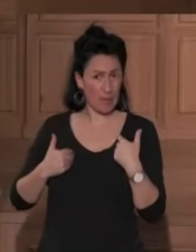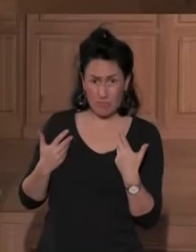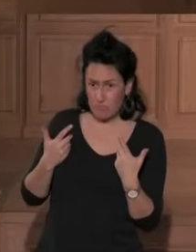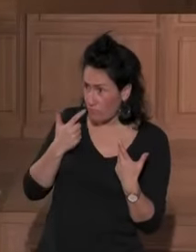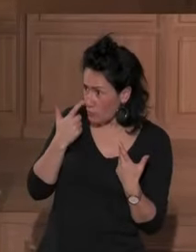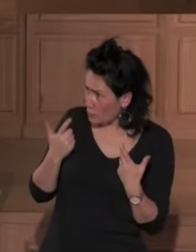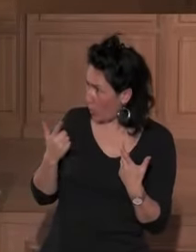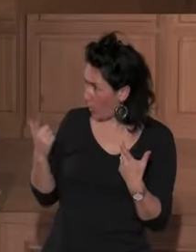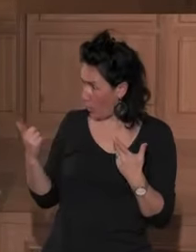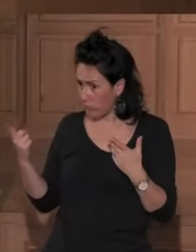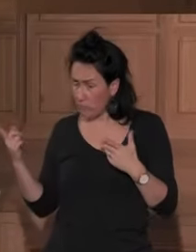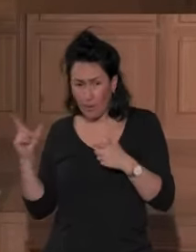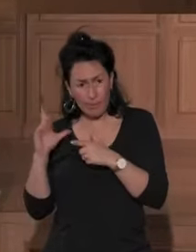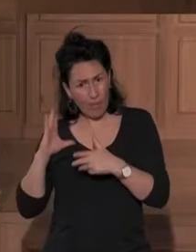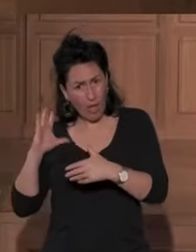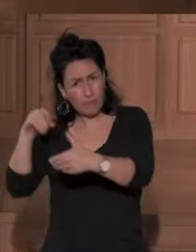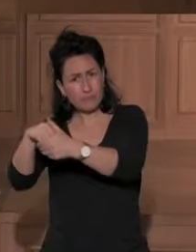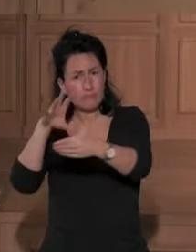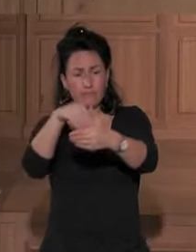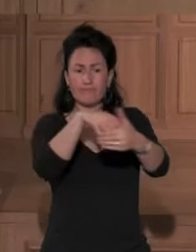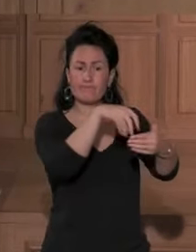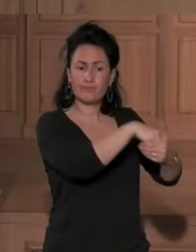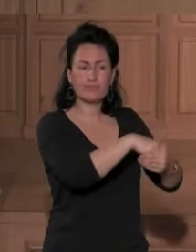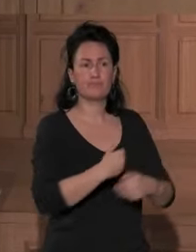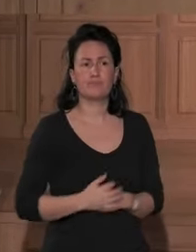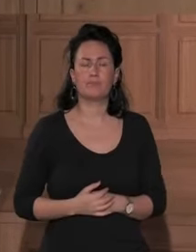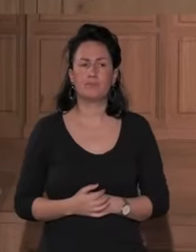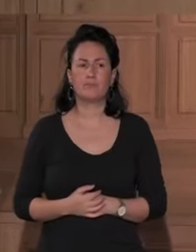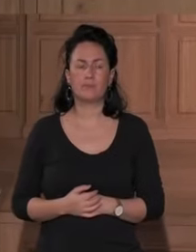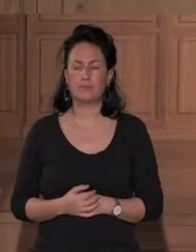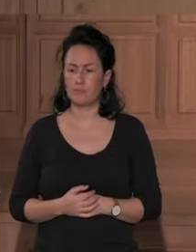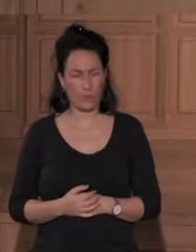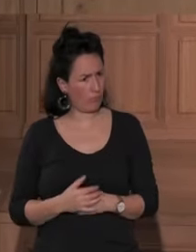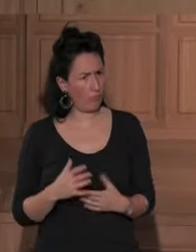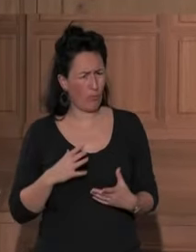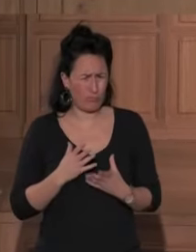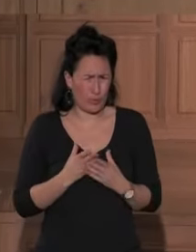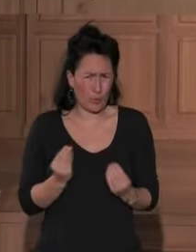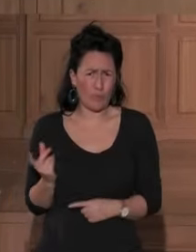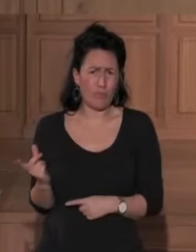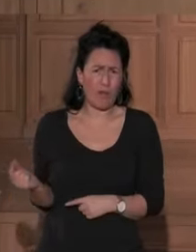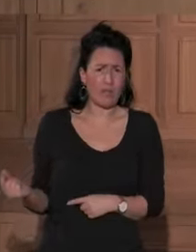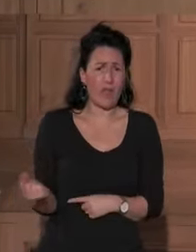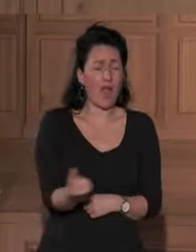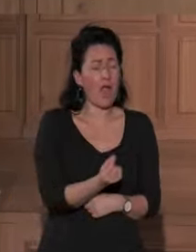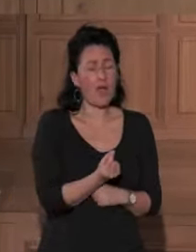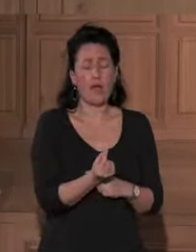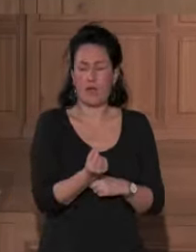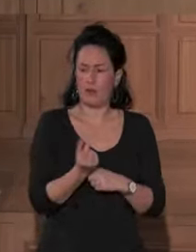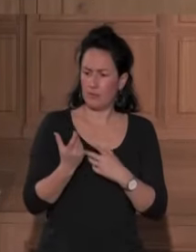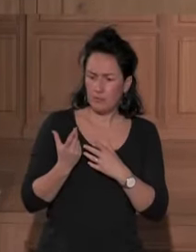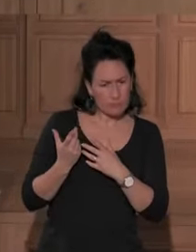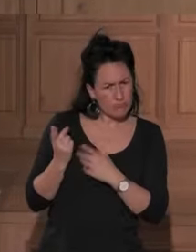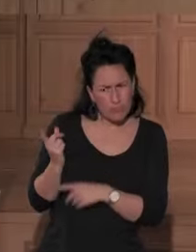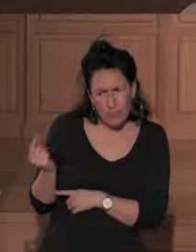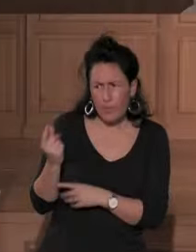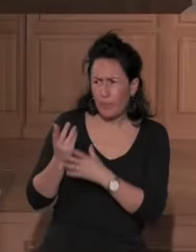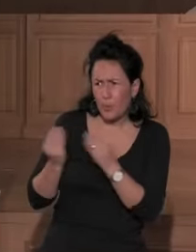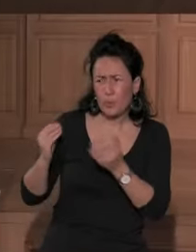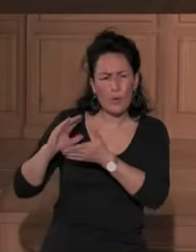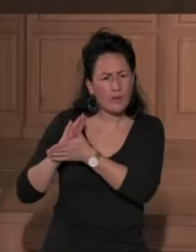inséré dans des réseaux, dans des... On a énormément de partenaires. Hein. Nous, on travaille avec beaucoup, avec beaucoup d'associations. On